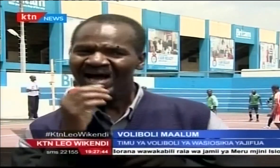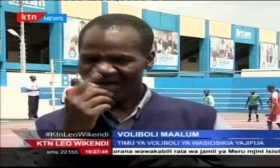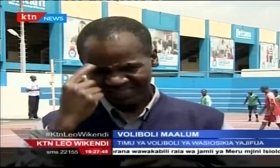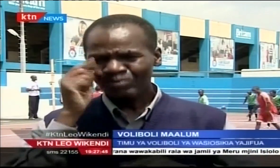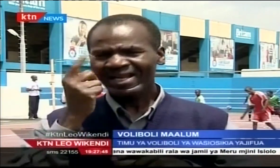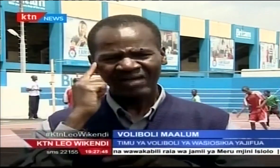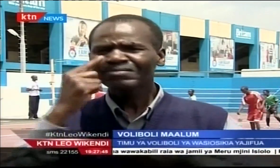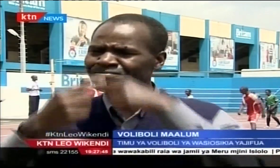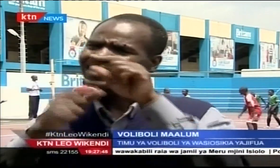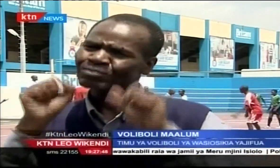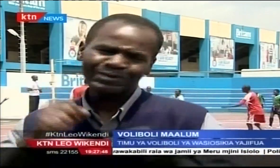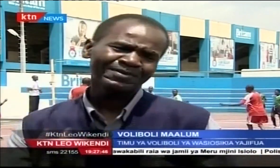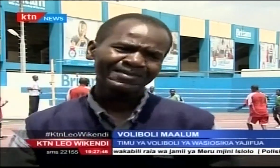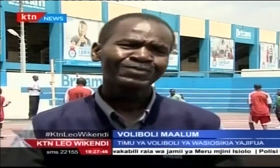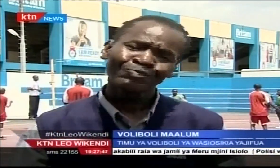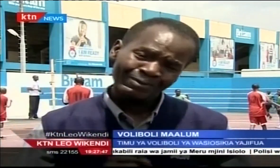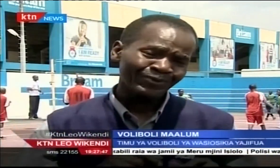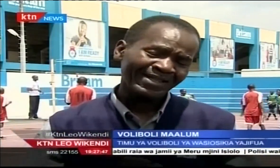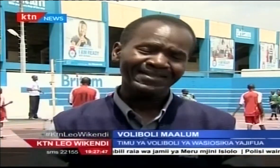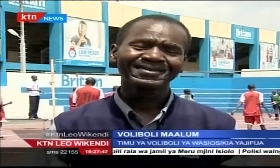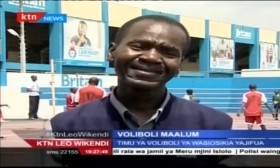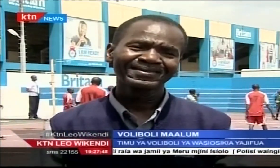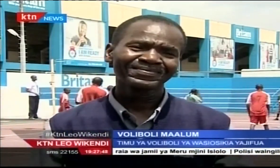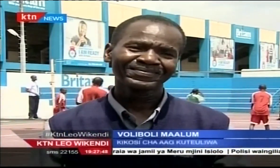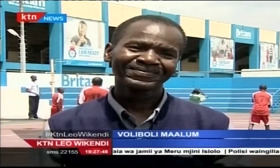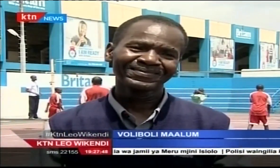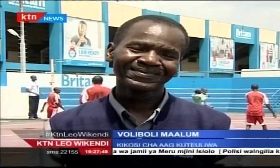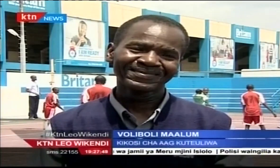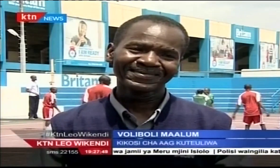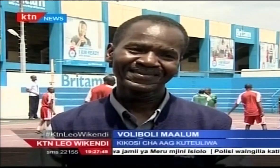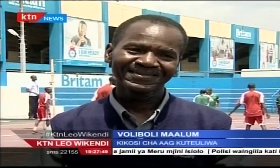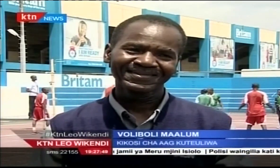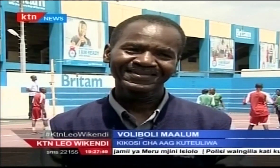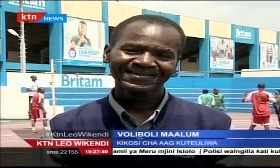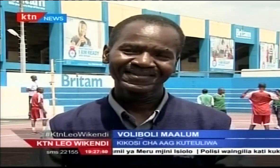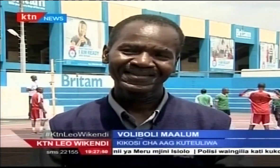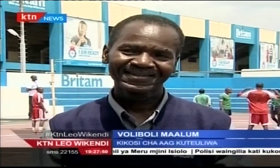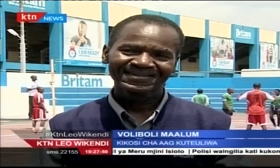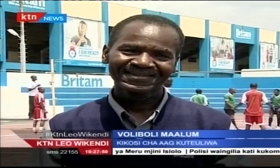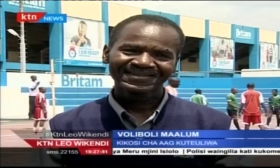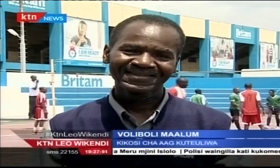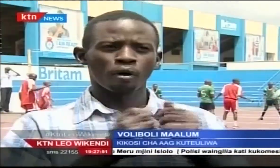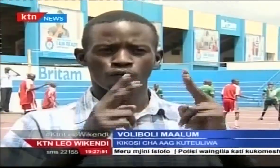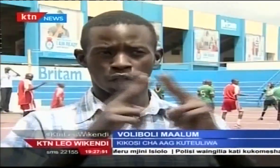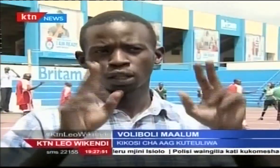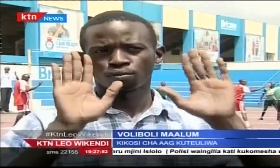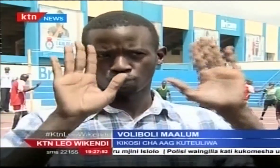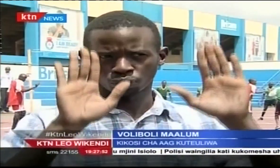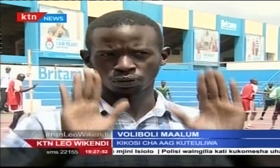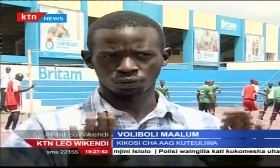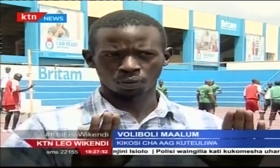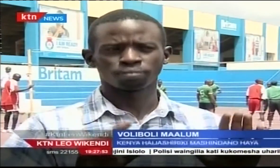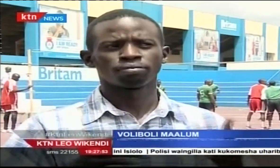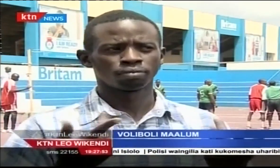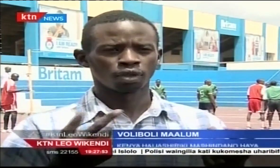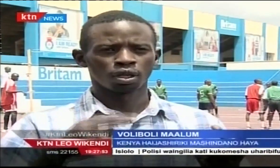fundamentals, this is when we are starting. So I think we won't have a lot of pressure, because this is what we have, and we'll give what all it takes. Volleyball in Kenya